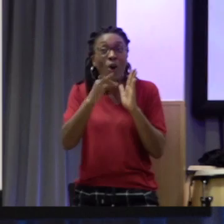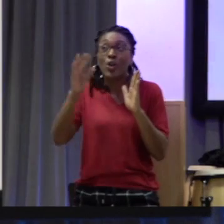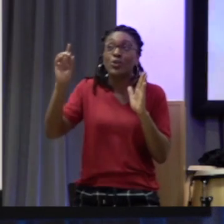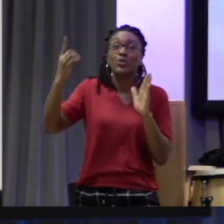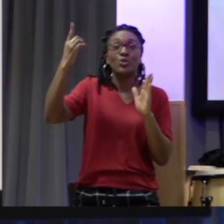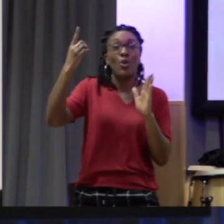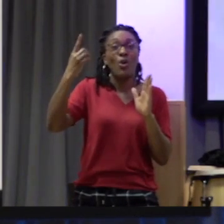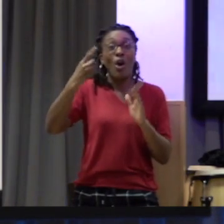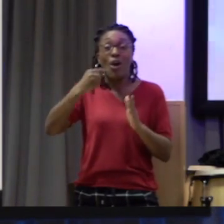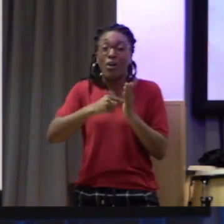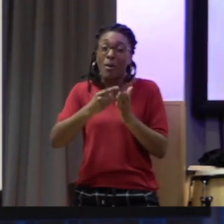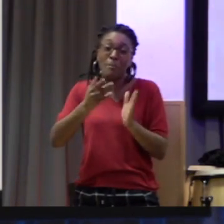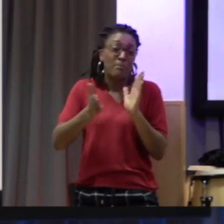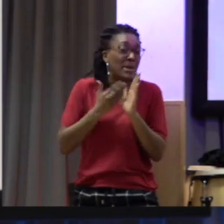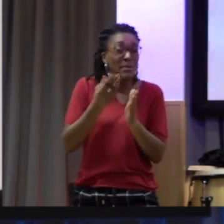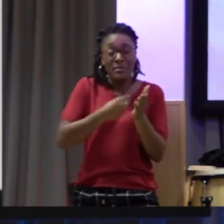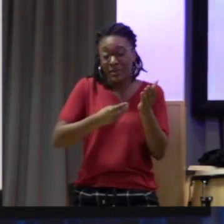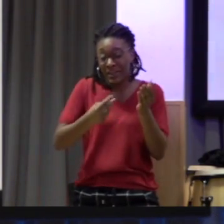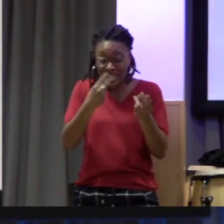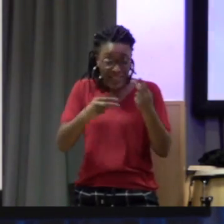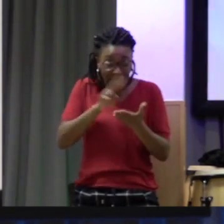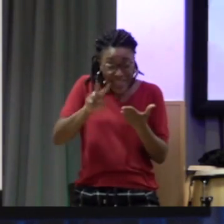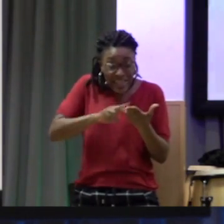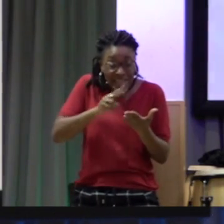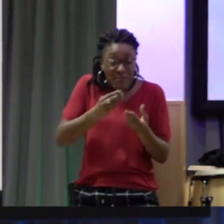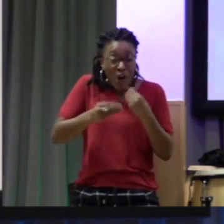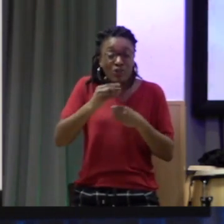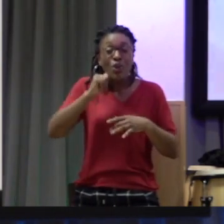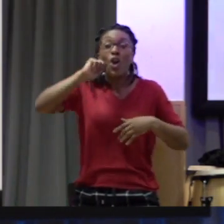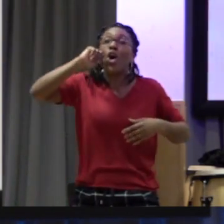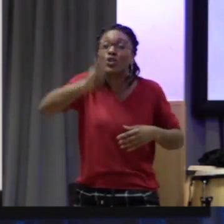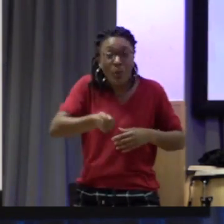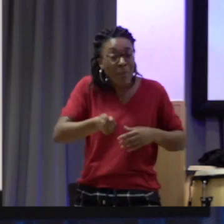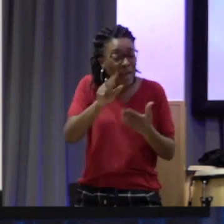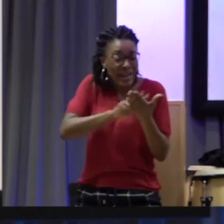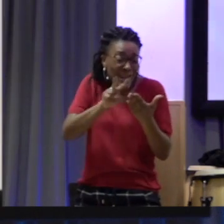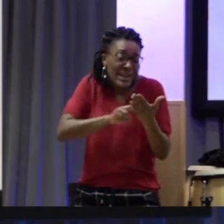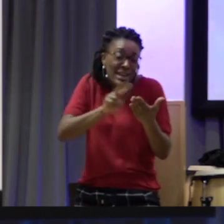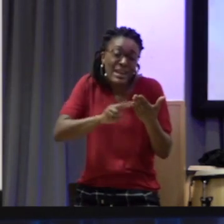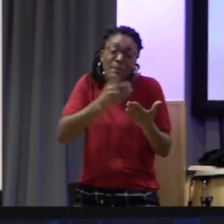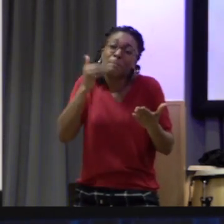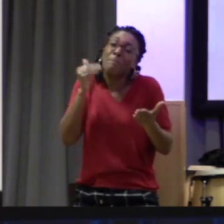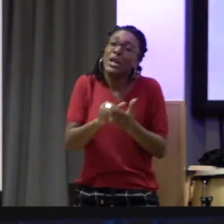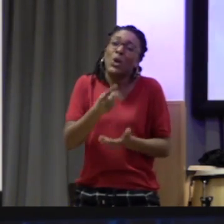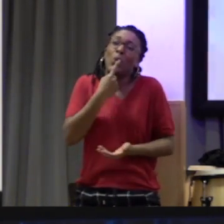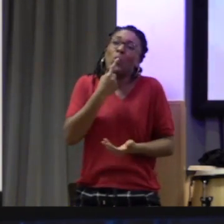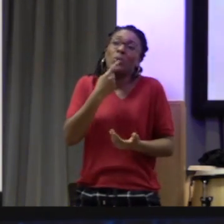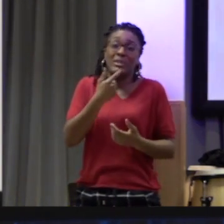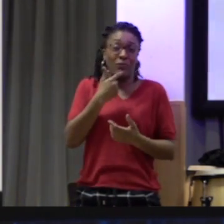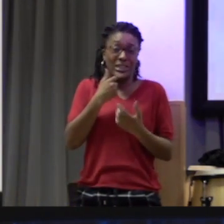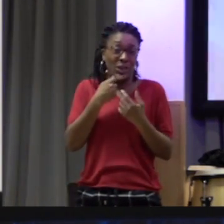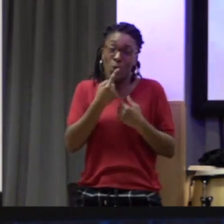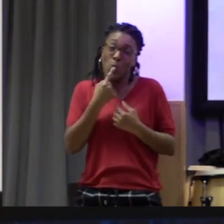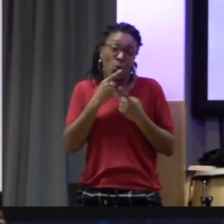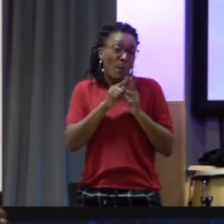Puis vous la mangez, le lendemain vous la mangez, vous retrouvez encore que c'est un autre goût. Donc ça ne change pas.